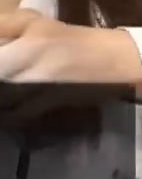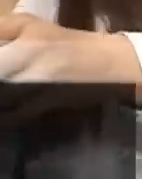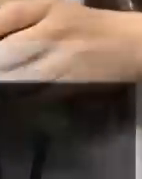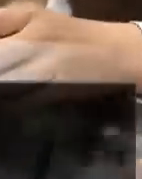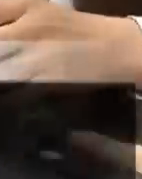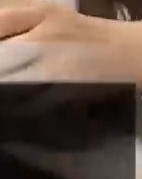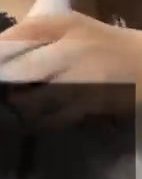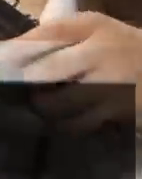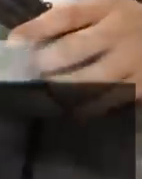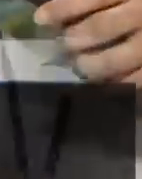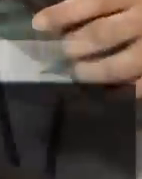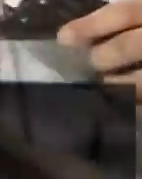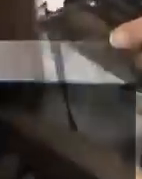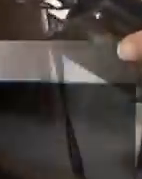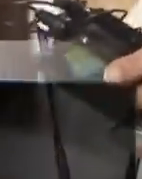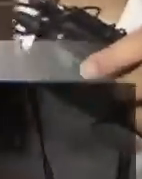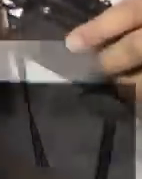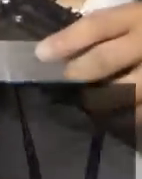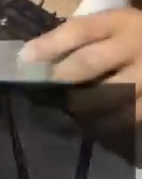더 훌륭한